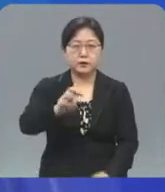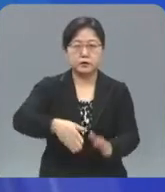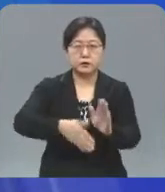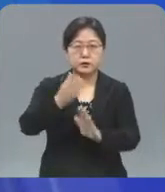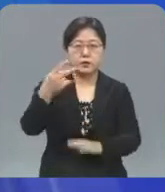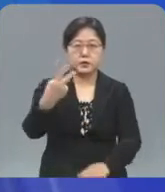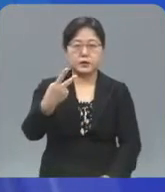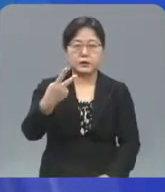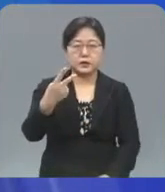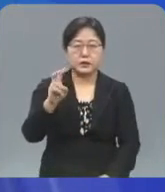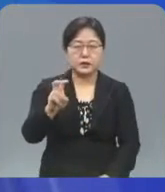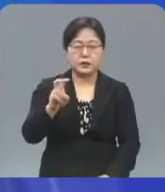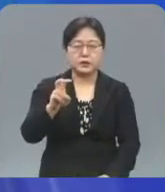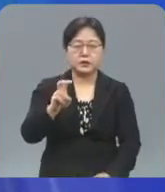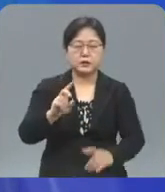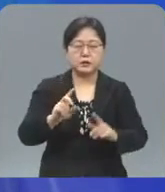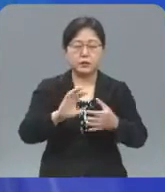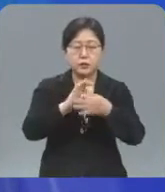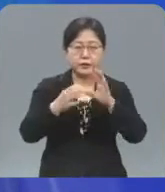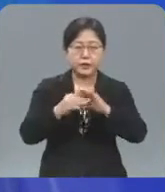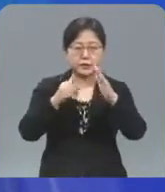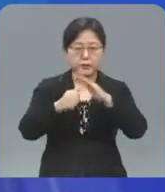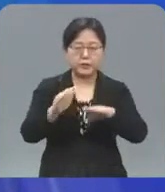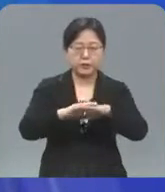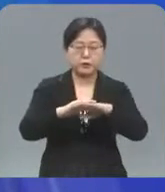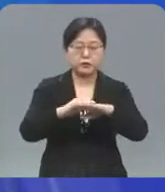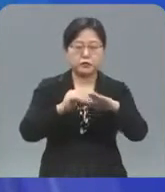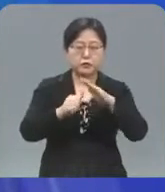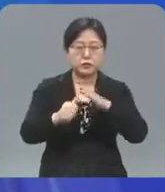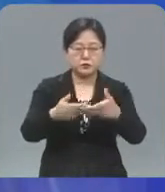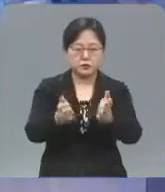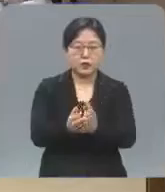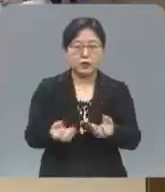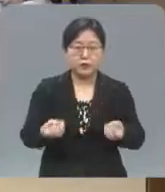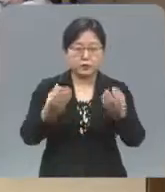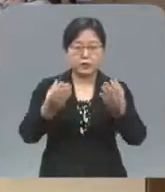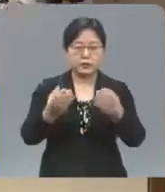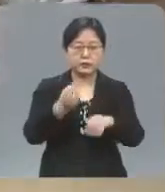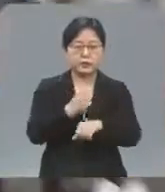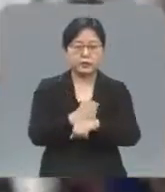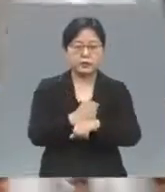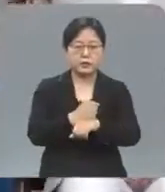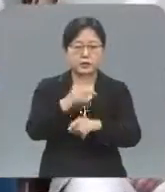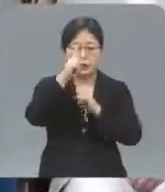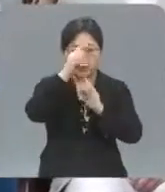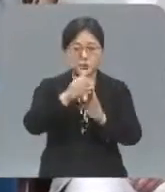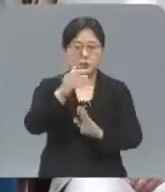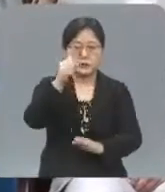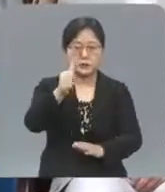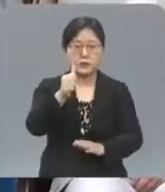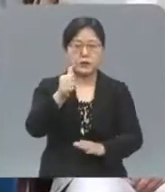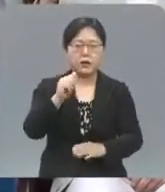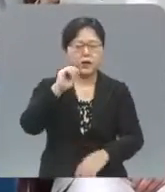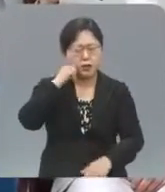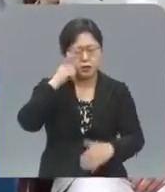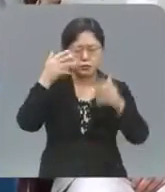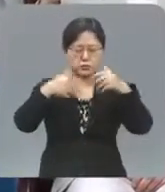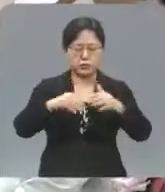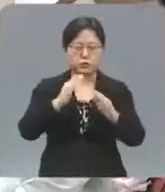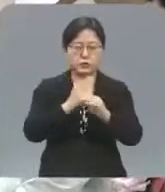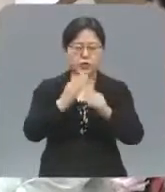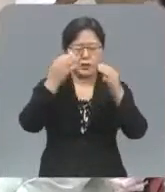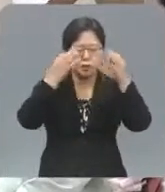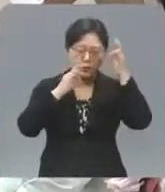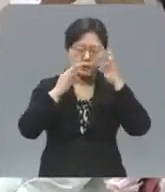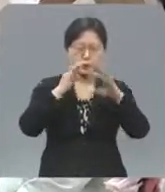광주시가 2020 도쿄올림픽에 출전한 광주 선수단의 환영 행사를 가졌습니다. 이용섭 시장은 어려운 여건 속에서도 땀